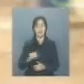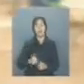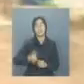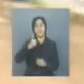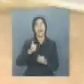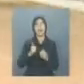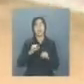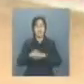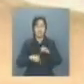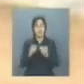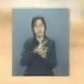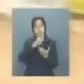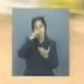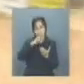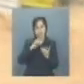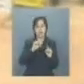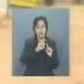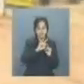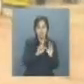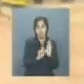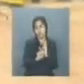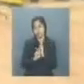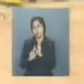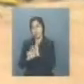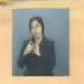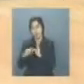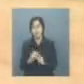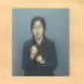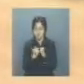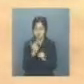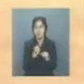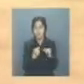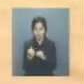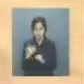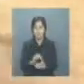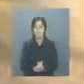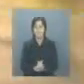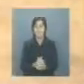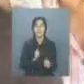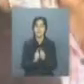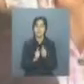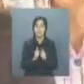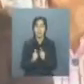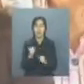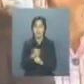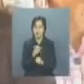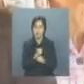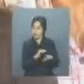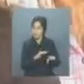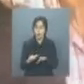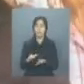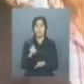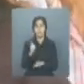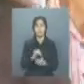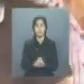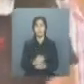เป็นสมัยที่3ติดต่อกันซึ่งหลังจากการแข่งขันนะคะเจ้าตัวยอมรับว่าก่อนการแข่งขันได้เตรียมฝึกซ้อมมาอย่างดีค่ะพร้อมกับก